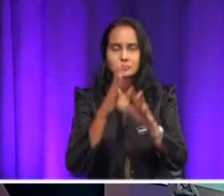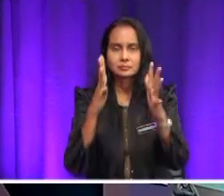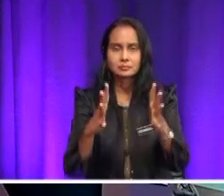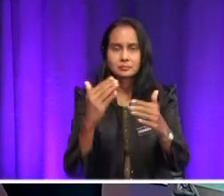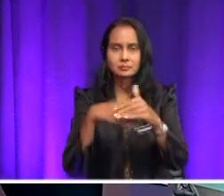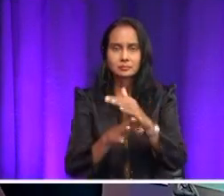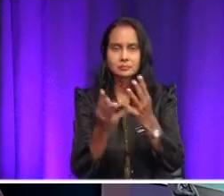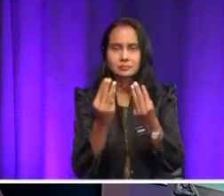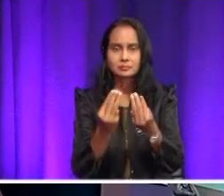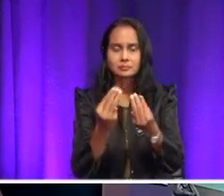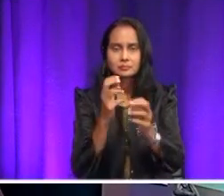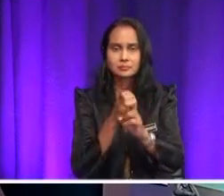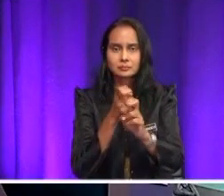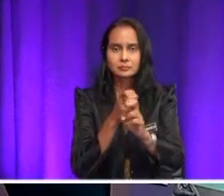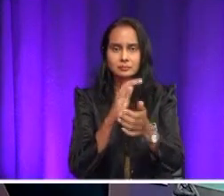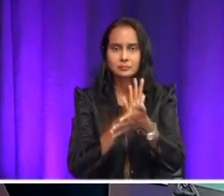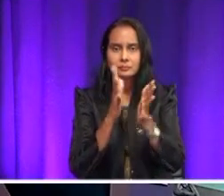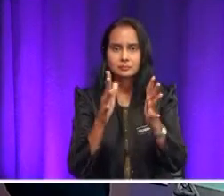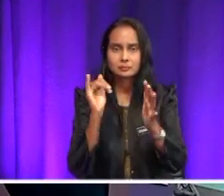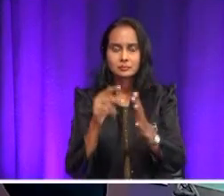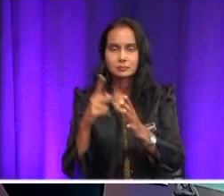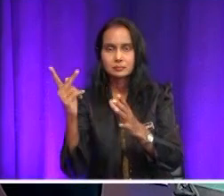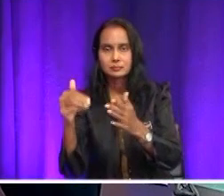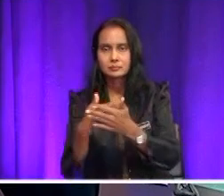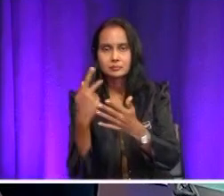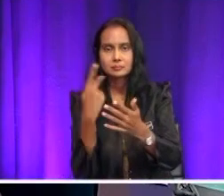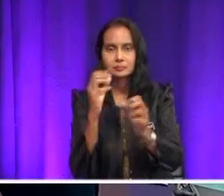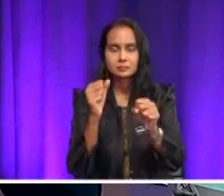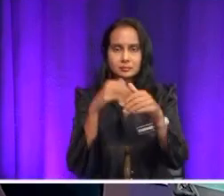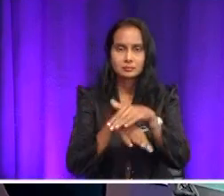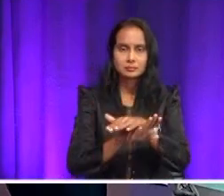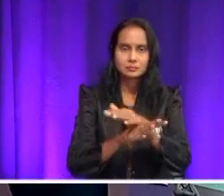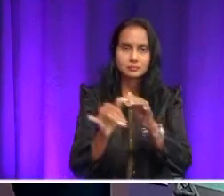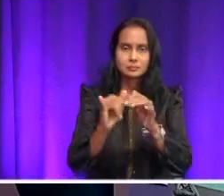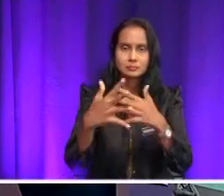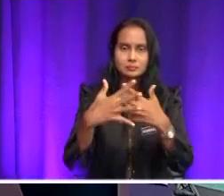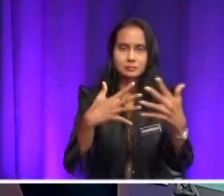Jadi kalau orang juga dengan transpirasi